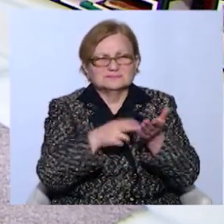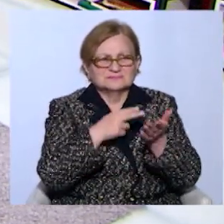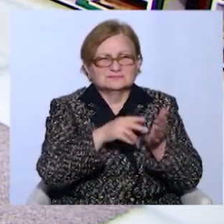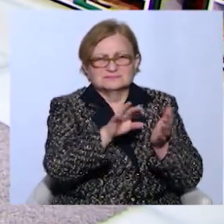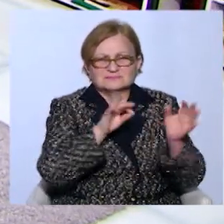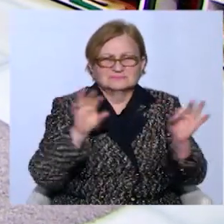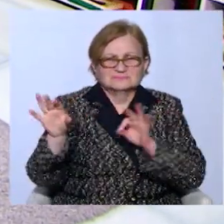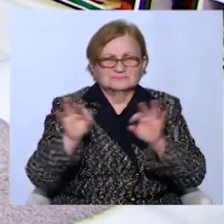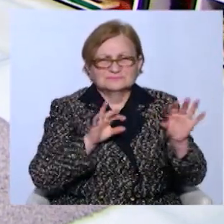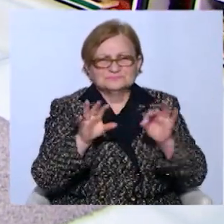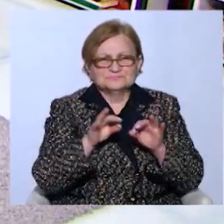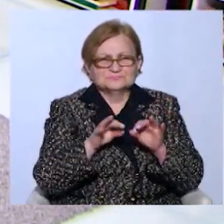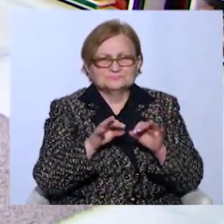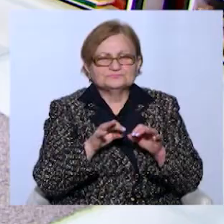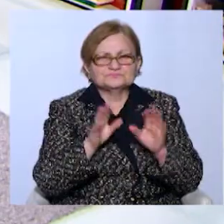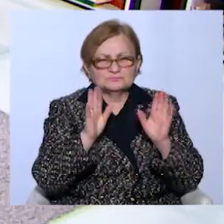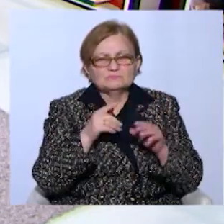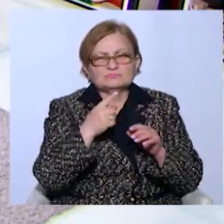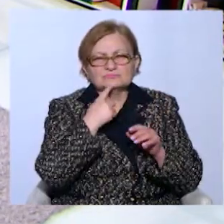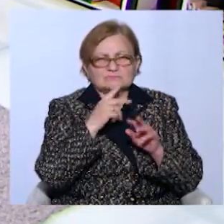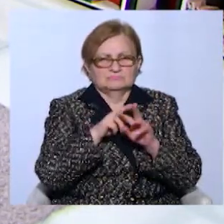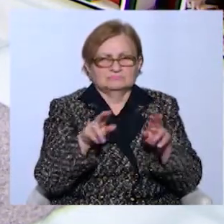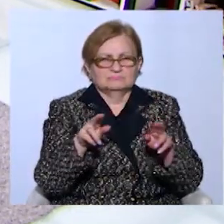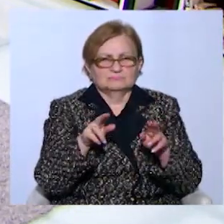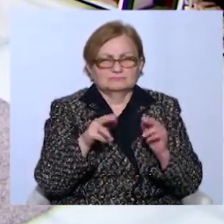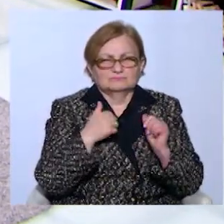ზოგის მეორე, მაგრამ ერთი და იგივე სირთულის,